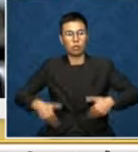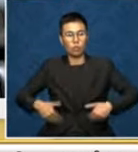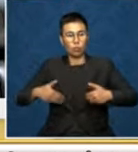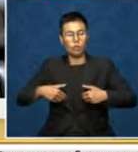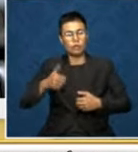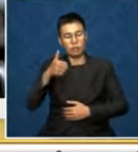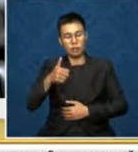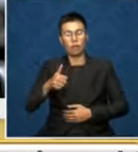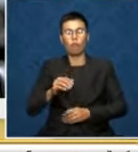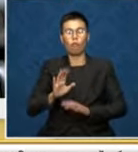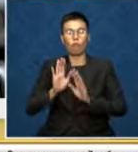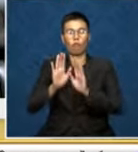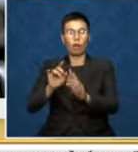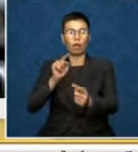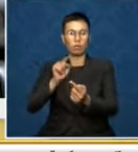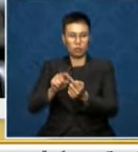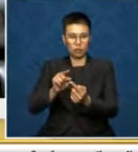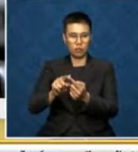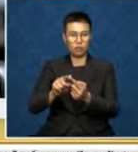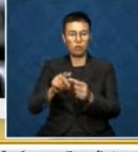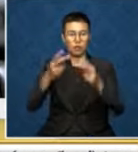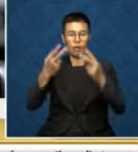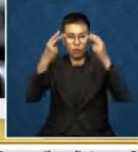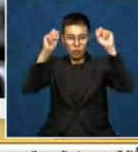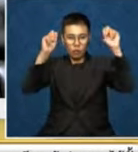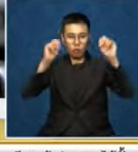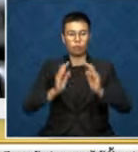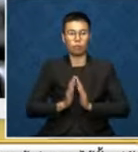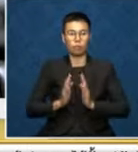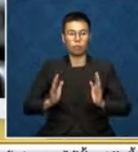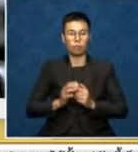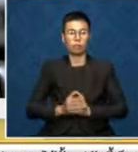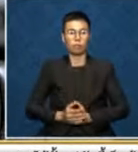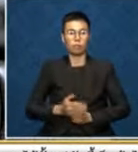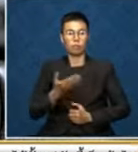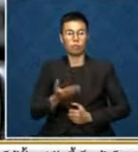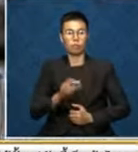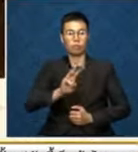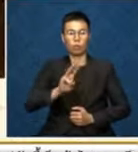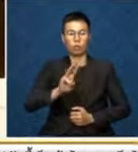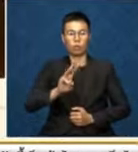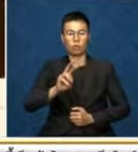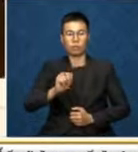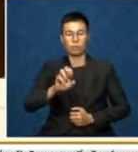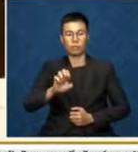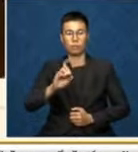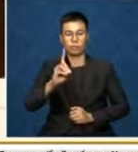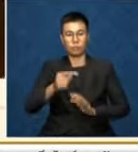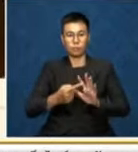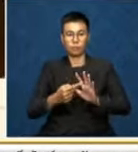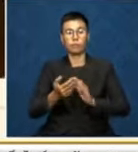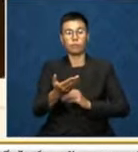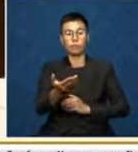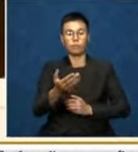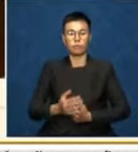ได้พิจารณาถึงเรื่องนี้ด้วยขอบพระคุณมากครับ ขอบคุณครับเชิญท่านวนิดานพสิทธิ์ครับ